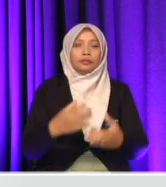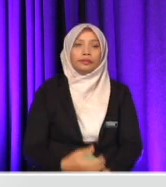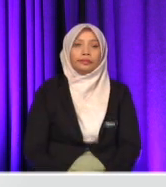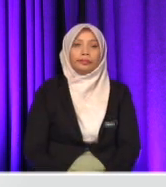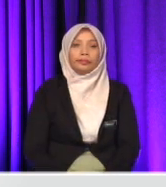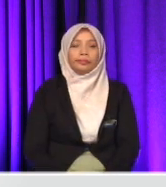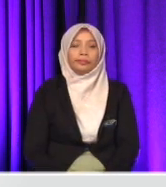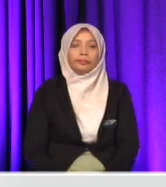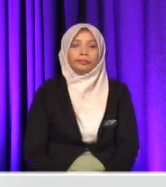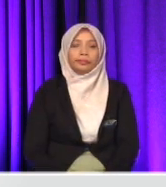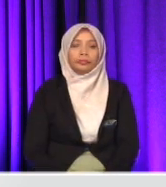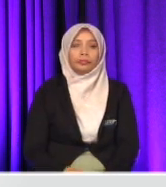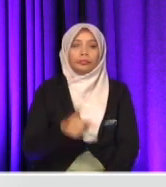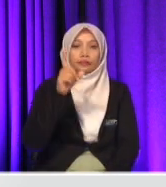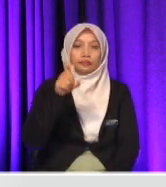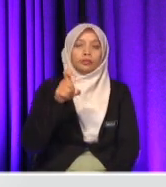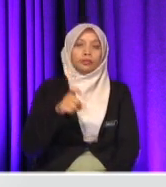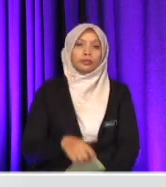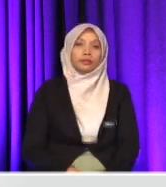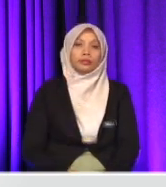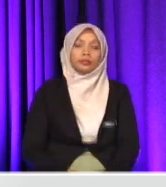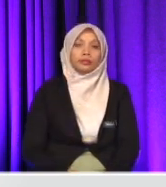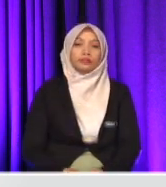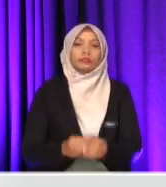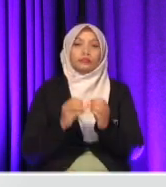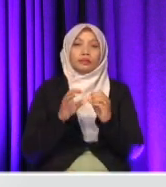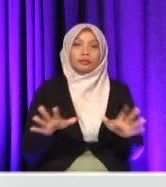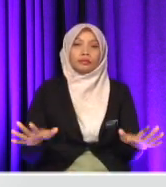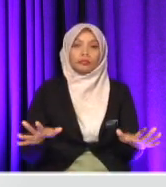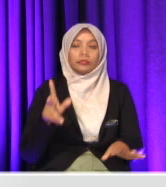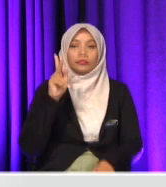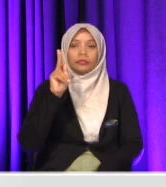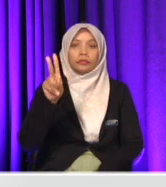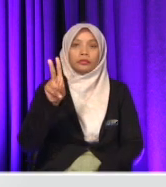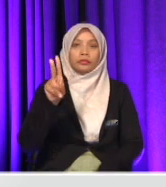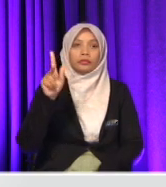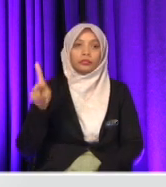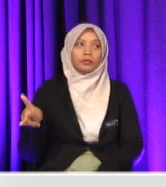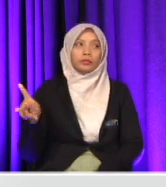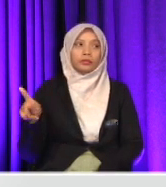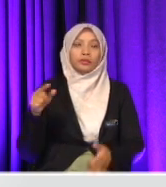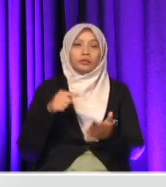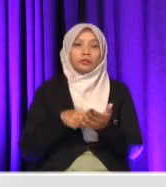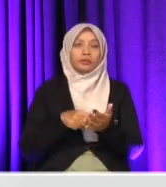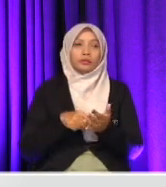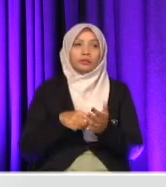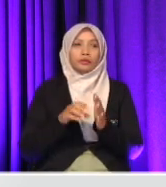buat? Kita pastikan, settlekan dulu dua perkara ni. Contoh.